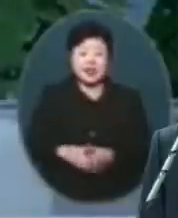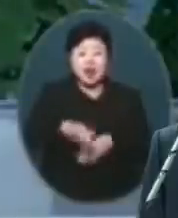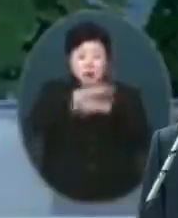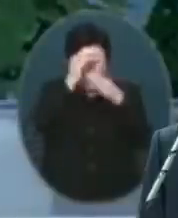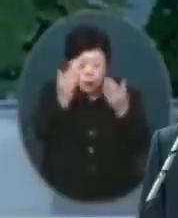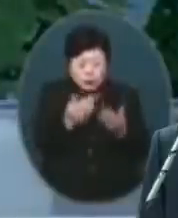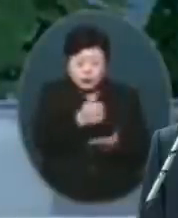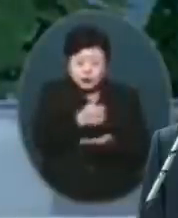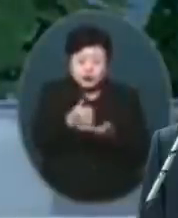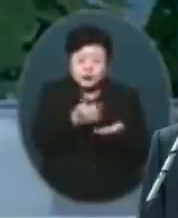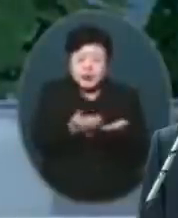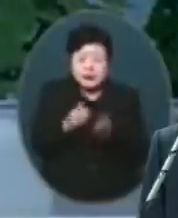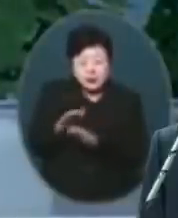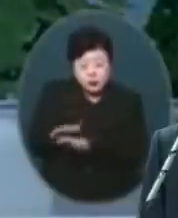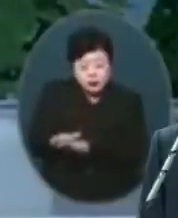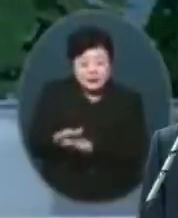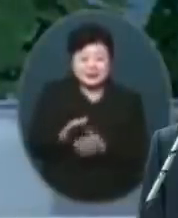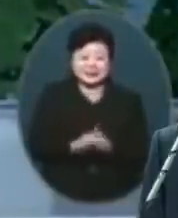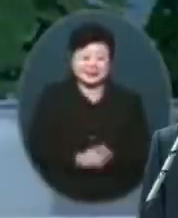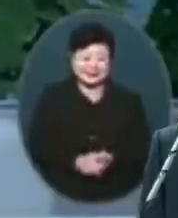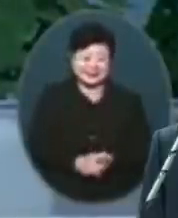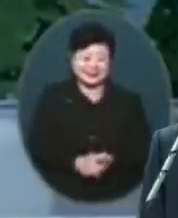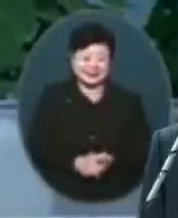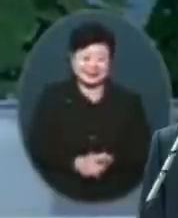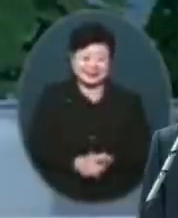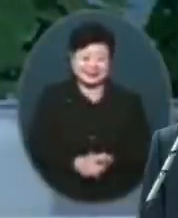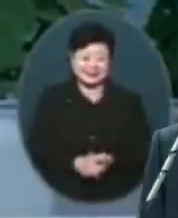모든 것을 주님은 예비해 놓으신 하나님 것입니다.